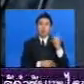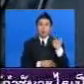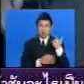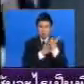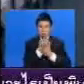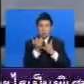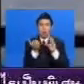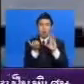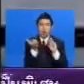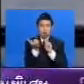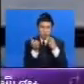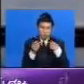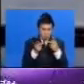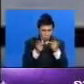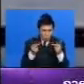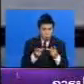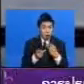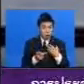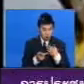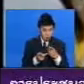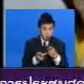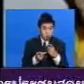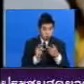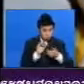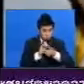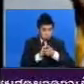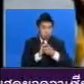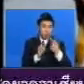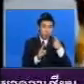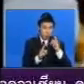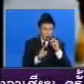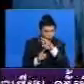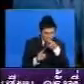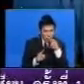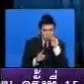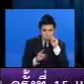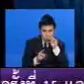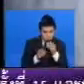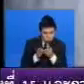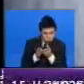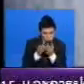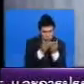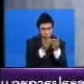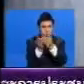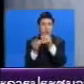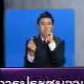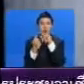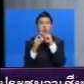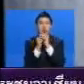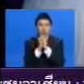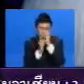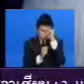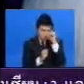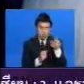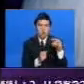าเซียนที่เป็นเกาะถ้าอยากได้ผลประโยชน์ร่วมกันก็ต้องหาทางเชื่อมเส้นทางน้ำเข้ากับจีนและอินเดียนอกจากนี้สิงคโปร์